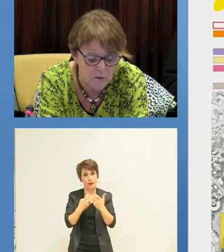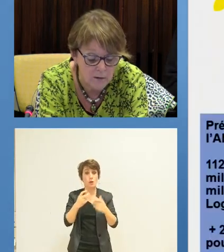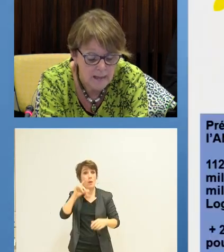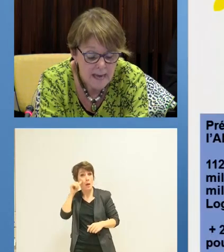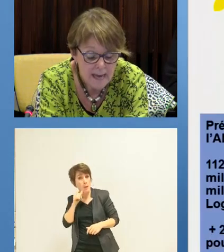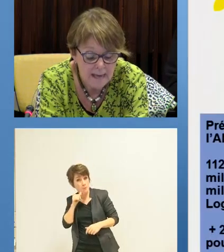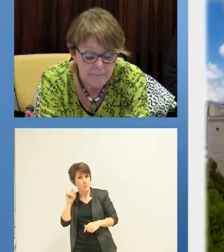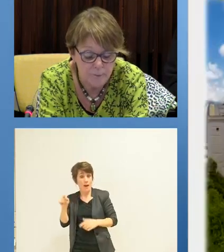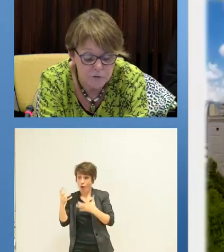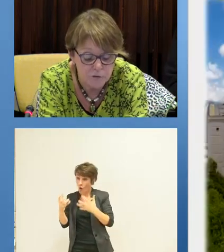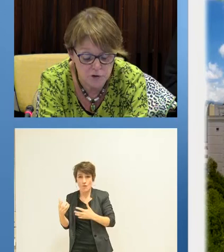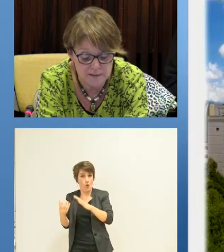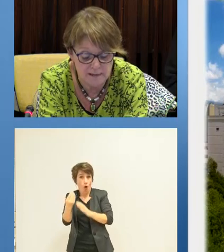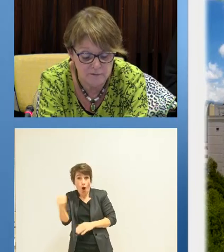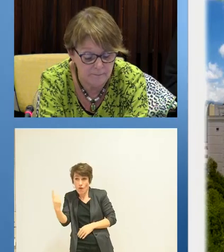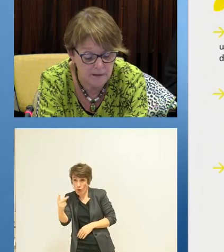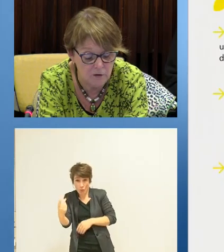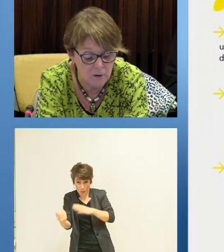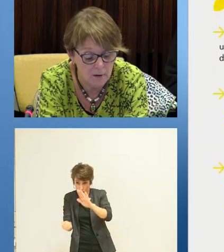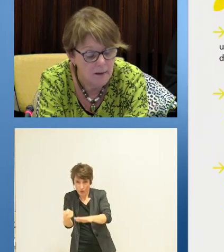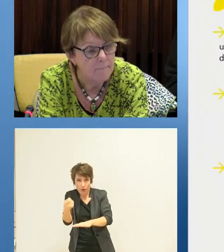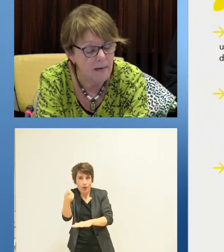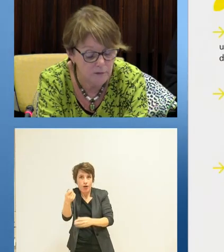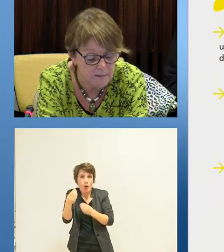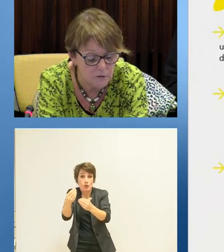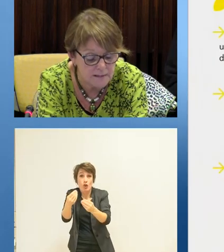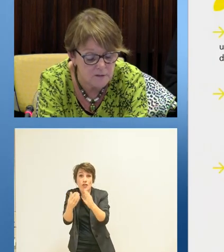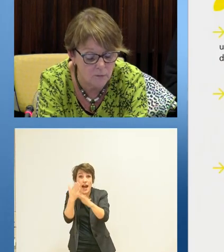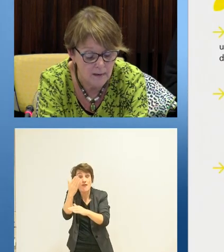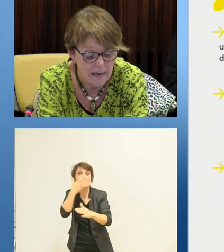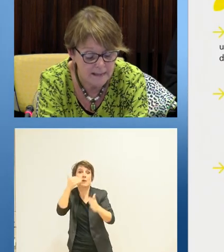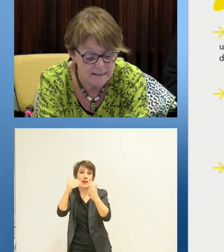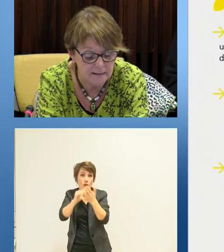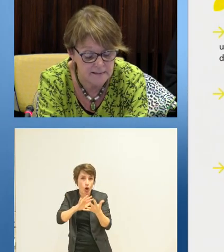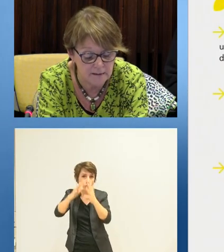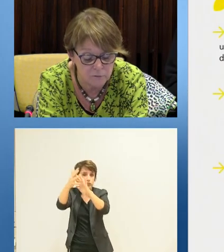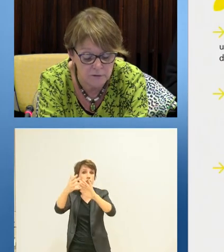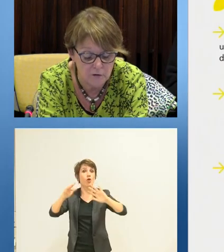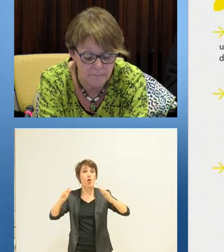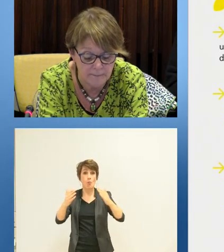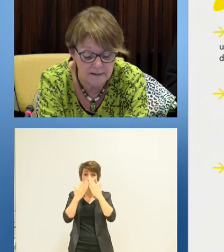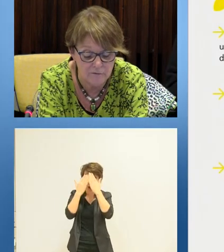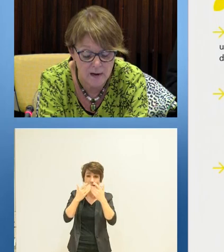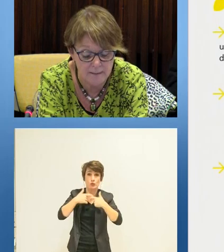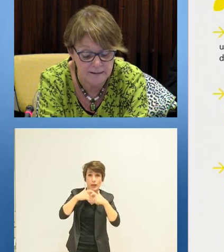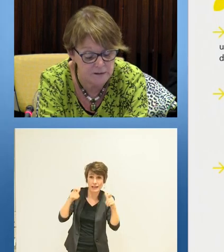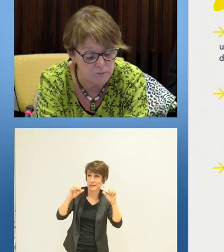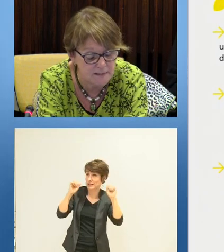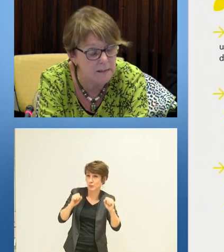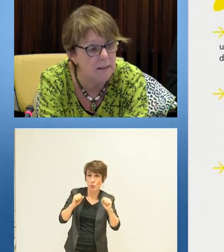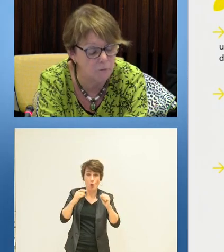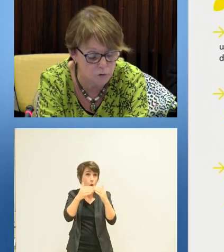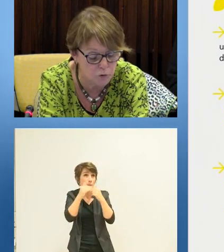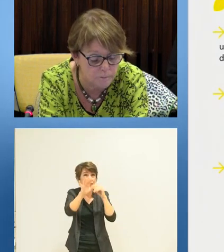enfant est plus de chances d'un avenir meilleur par une amélioration à l'accès à des études qui leur permettent d'avoir un métier